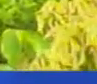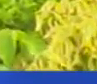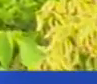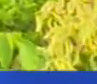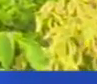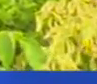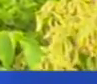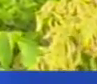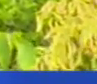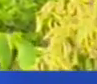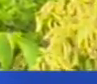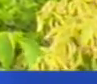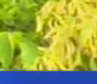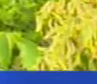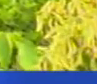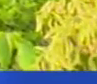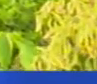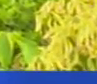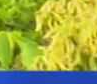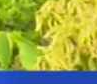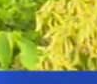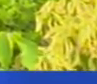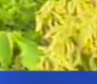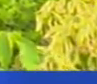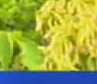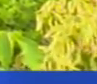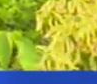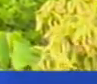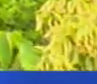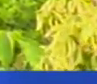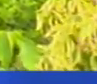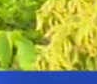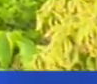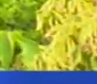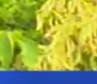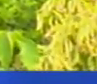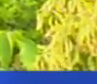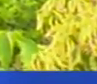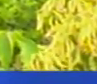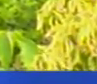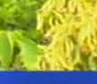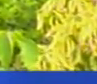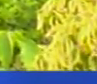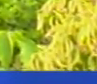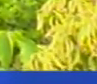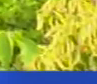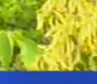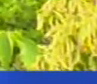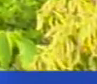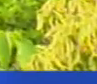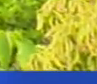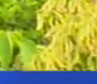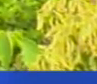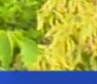moja kwa moja kuhusiana na mchakato mzima wa kampeni wakati zitakapoanza, na vile vile kuletea uchaguzi wenyewe namna